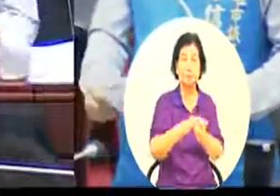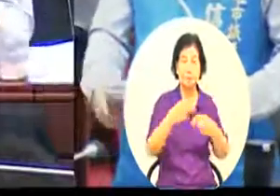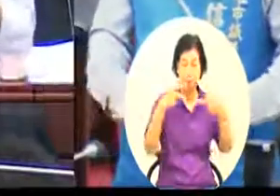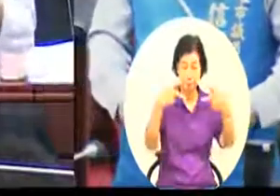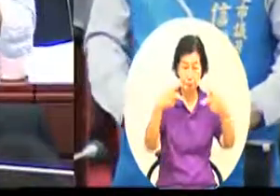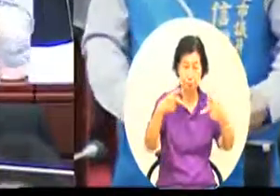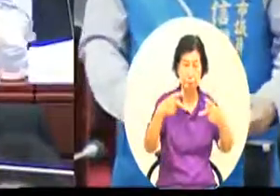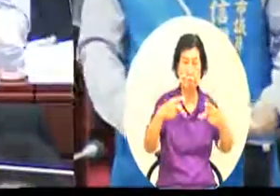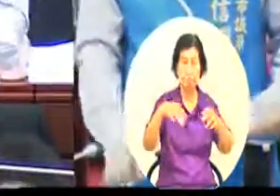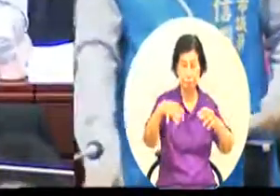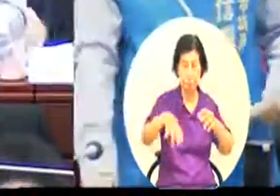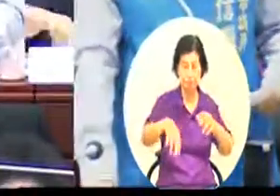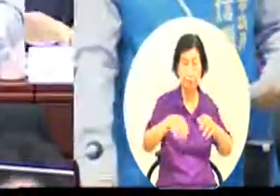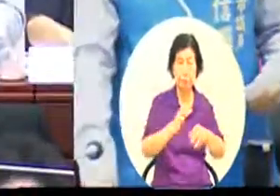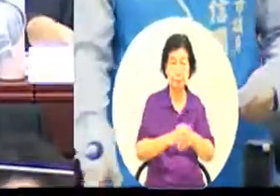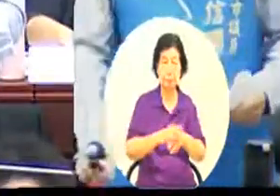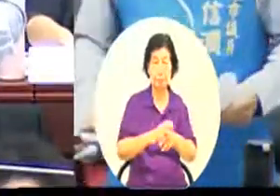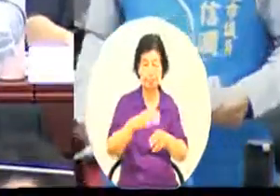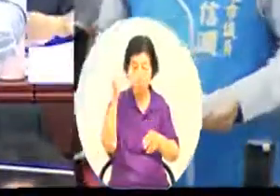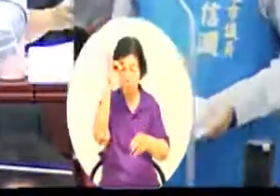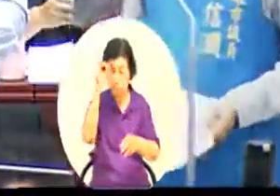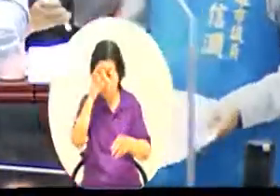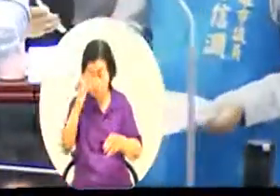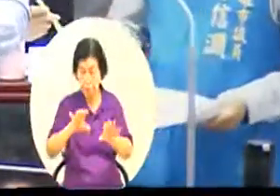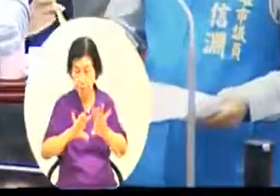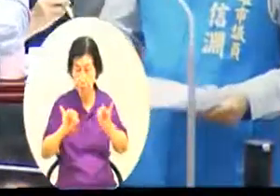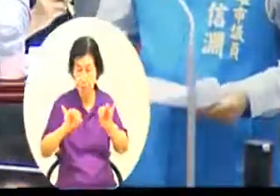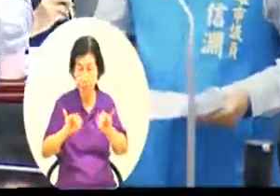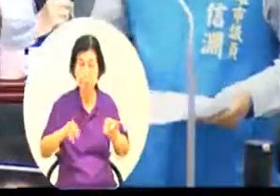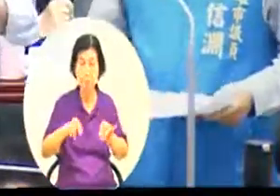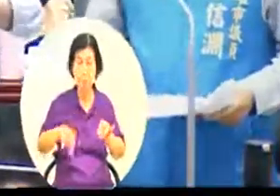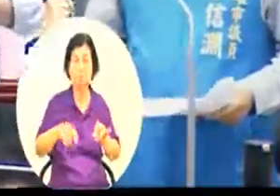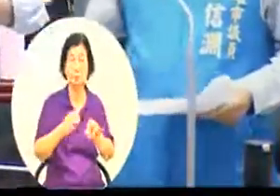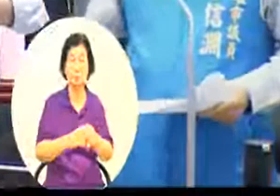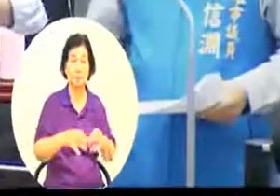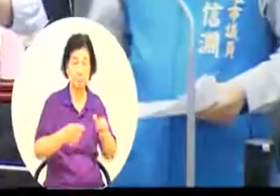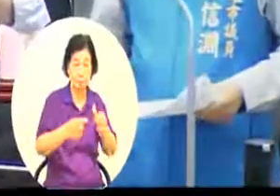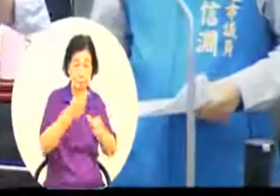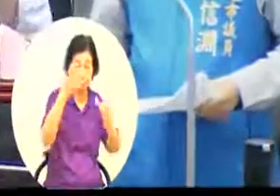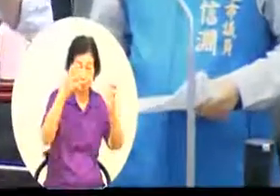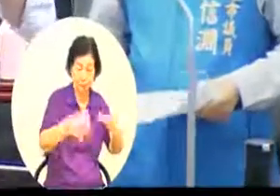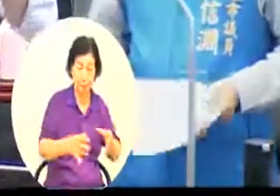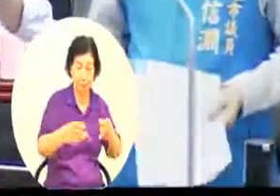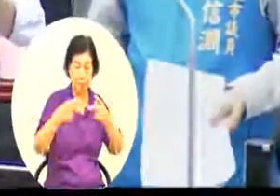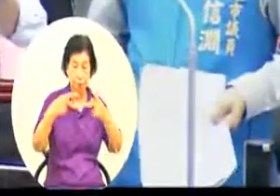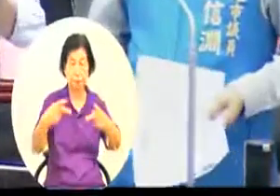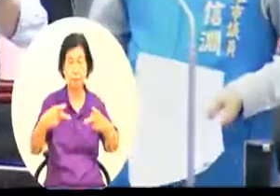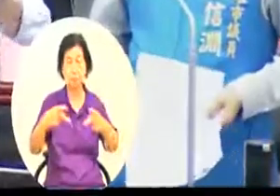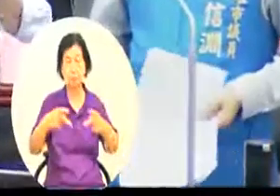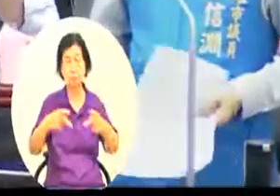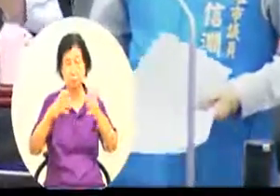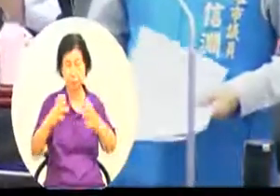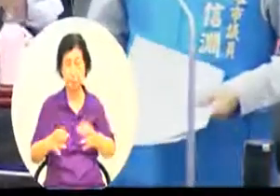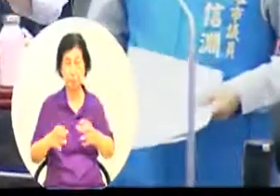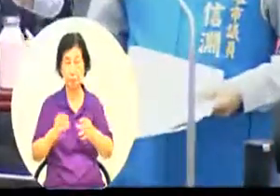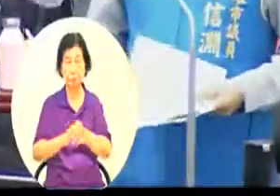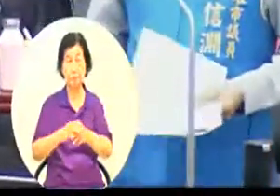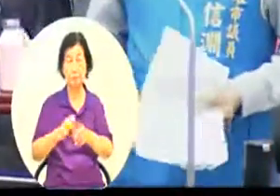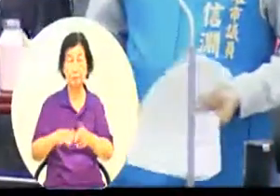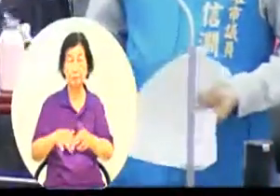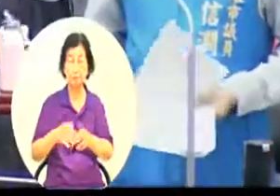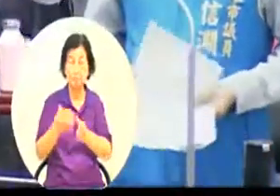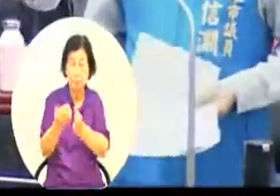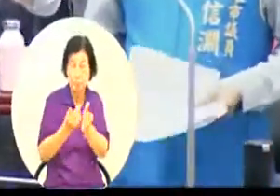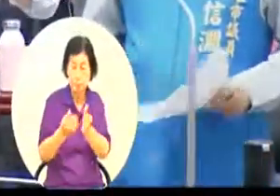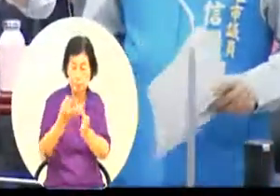地，因为他必须先有土地，而且他刚好是捷运站要兴建之前，然后可以一起在兴建的过程当中一起预留，或